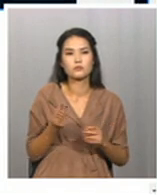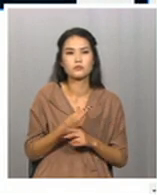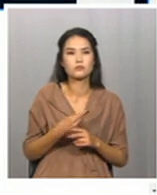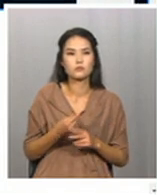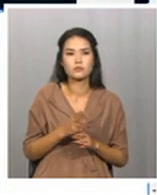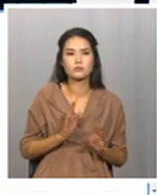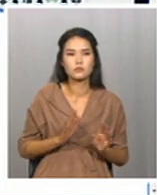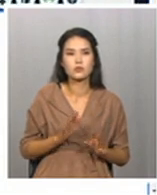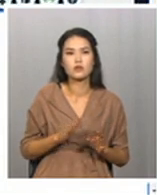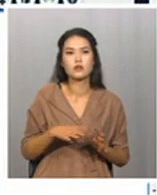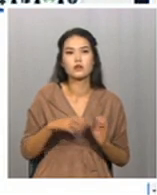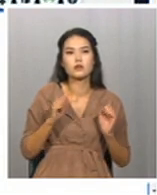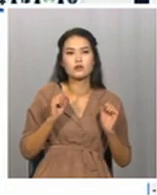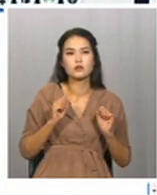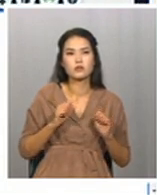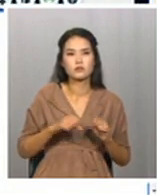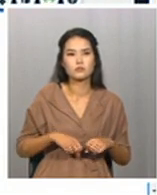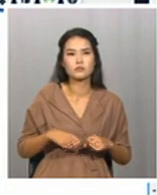орналасады.